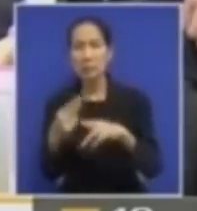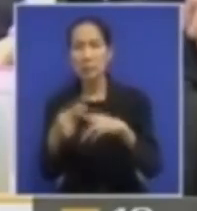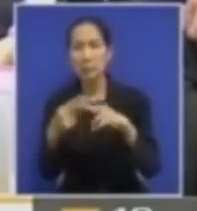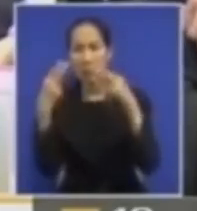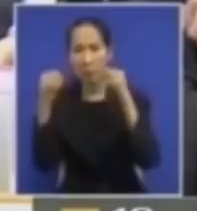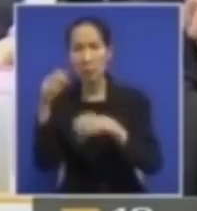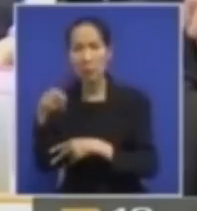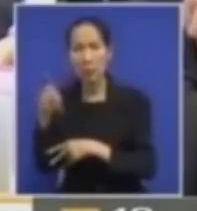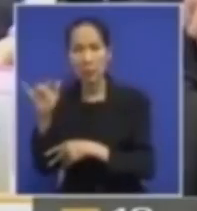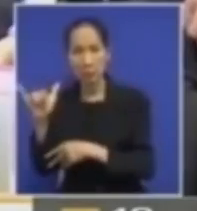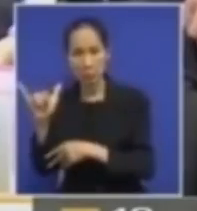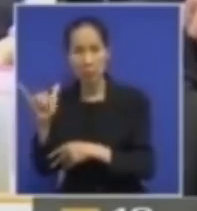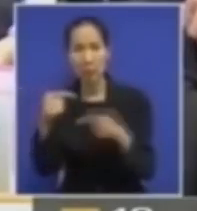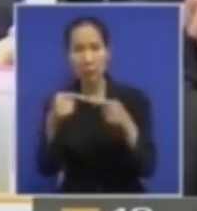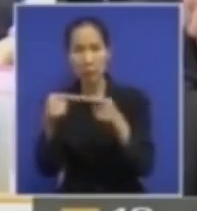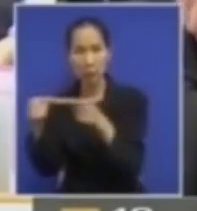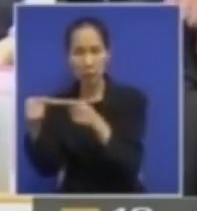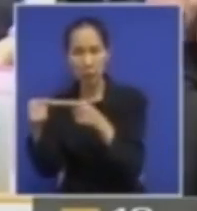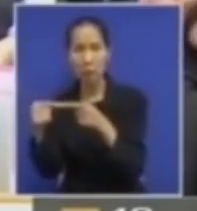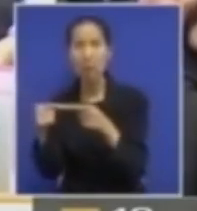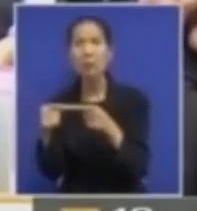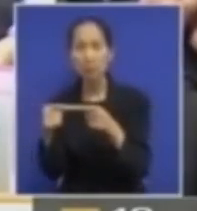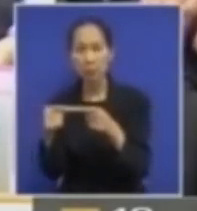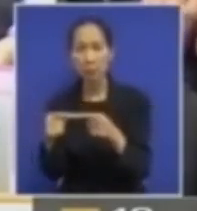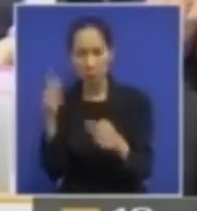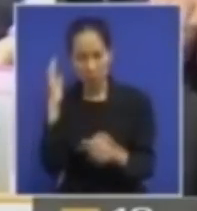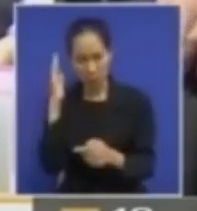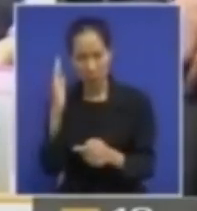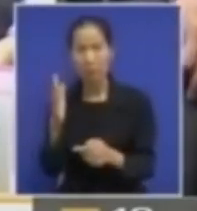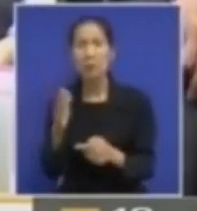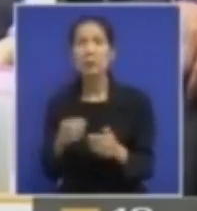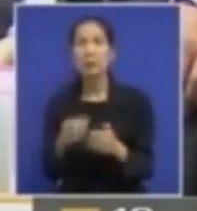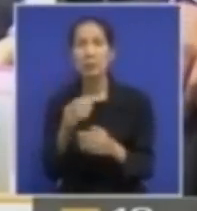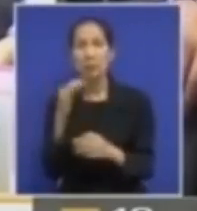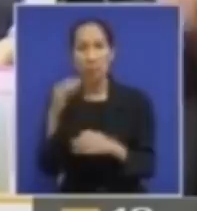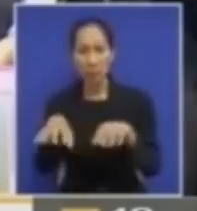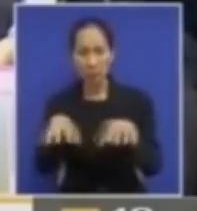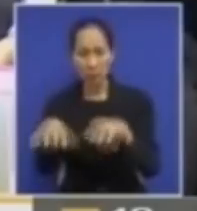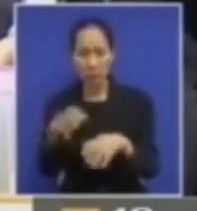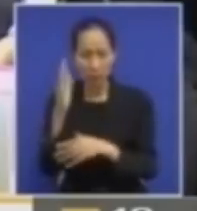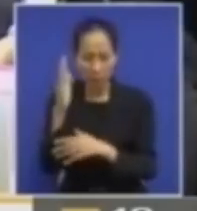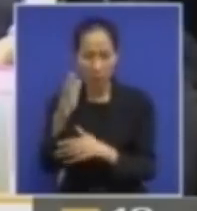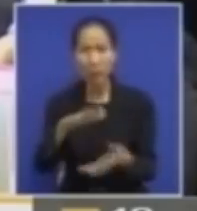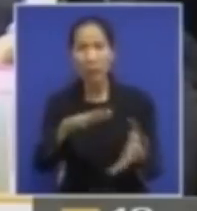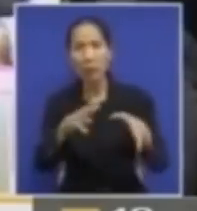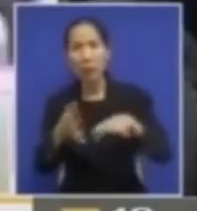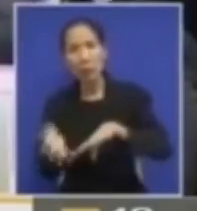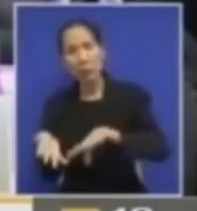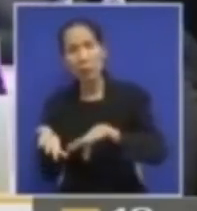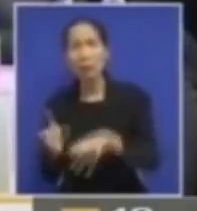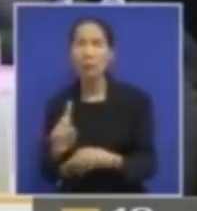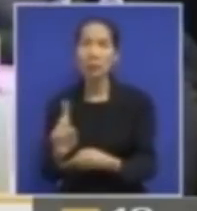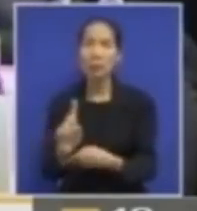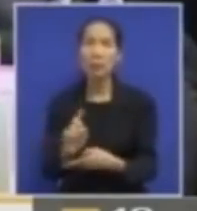การบริหารประเทศชาติบ้านเมืองที่มองไปข้างหน้าจะเข้าสู่ภาวะวิกฤตล้มเหลวเพราะอะไรครับเพ